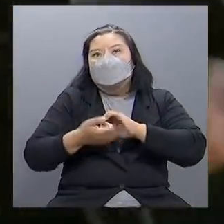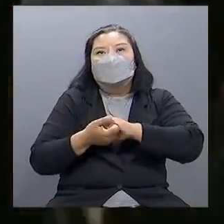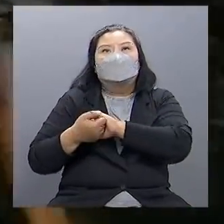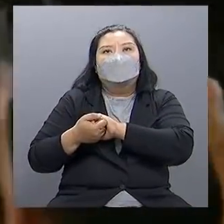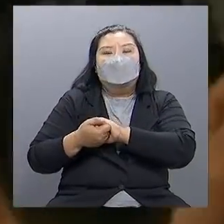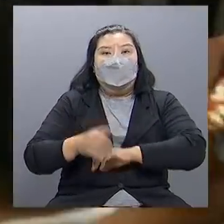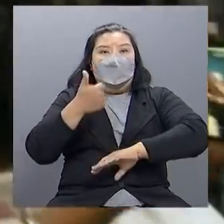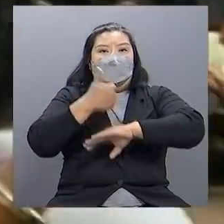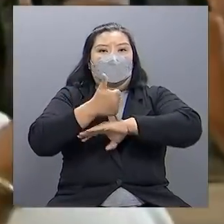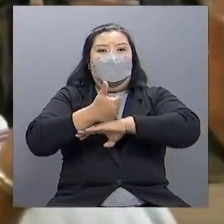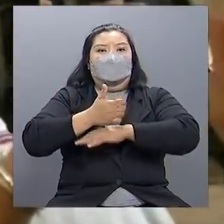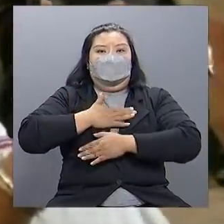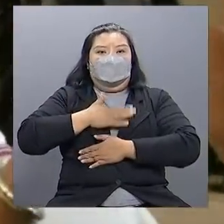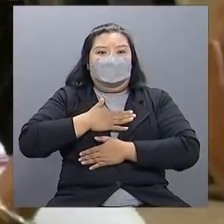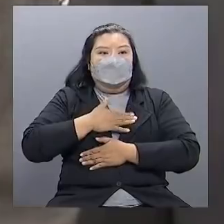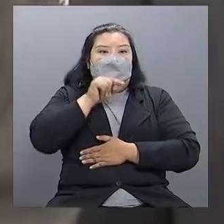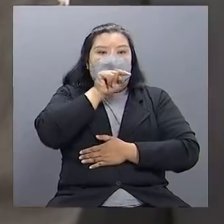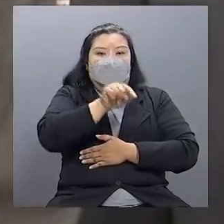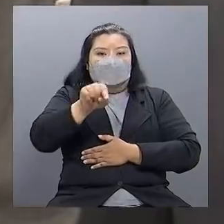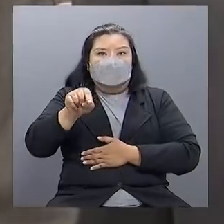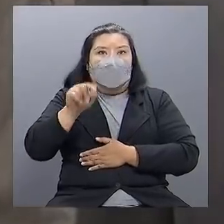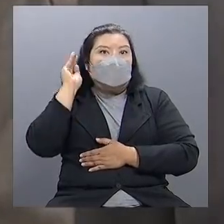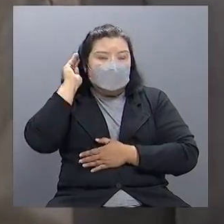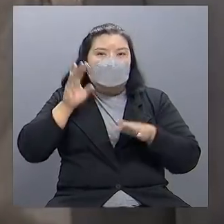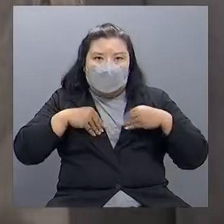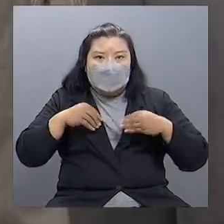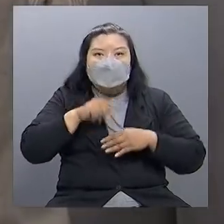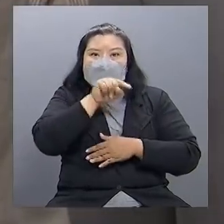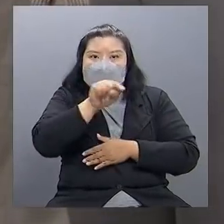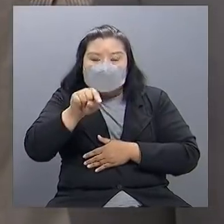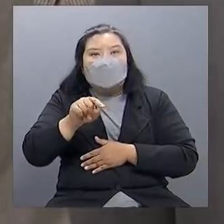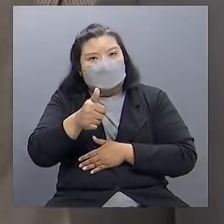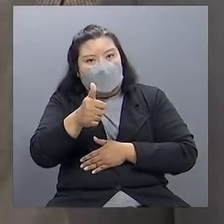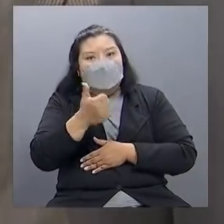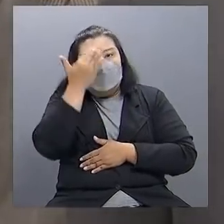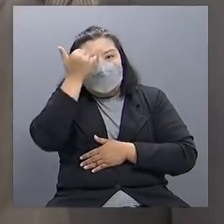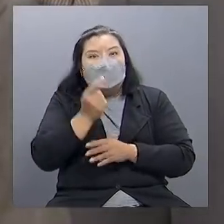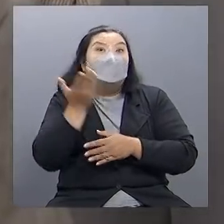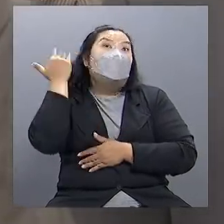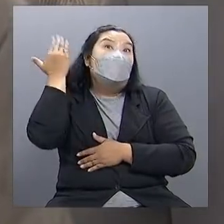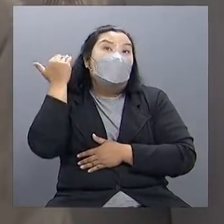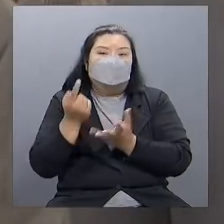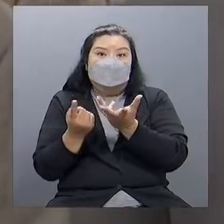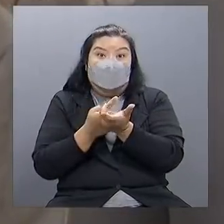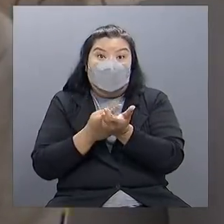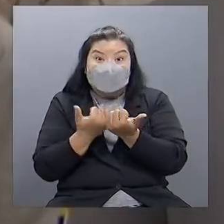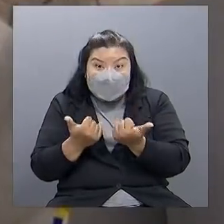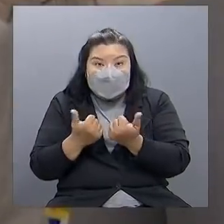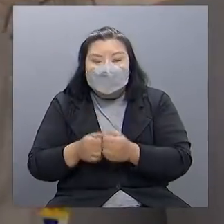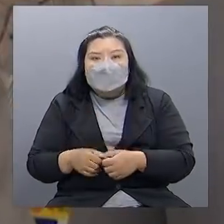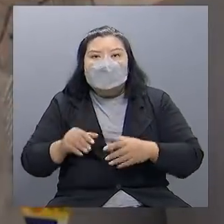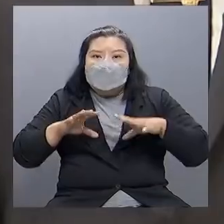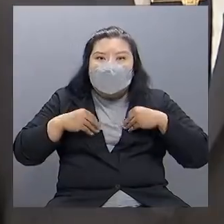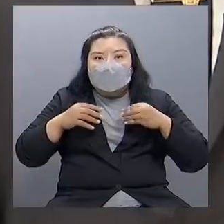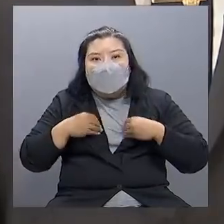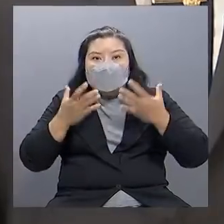หัวหน้าพรรคที่สั่งซ้ายหันขวาหันจากสัญญาณยกมือบวชอภิปรายไม่ไว้วางใจครั้งที่ผ่านมาพร้อม